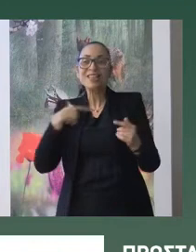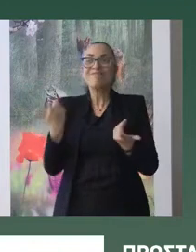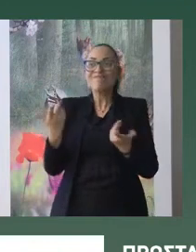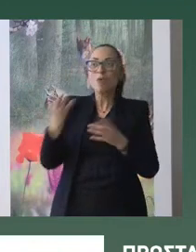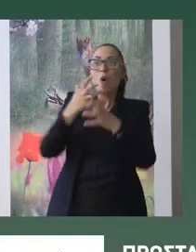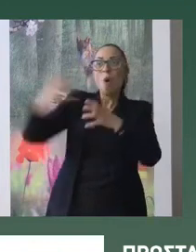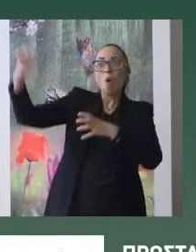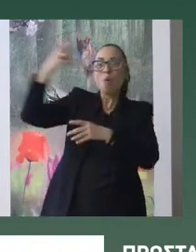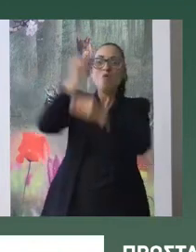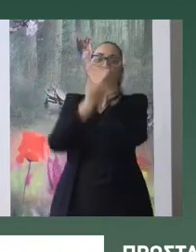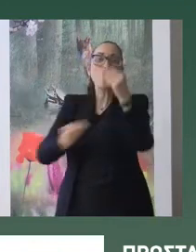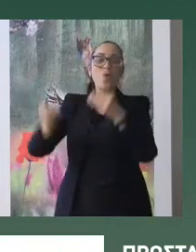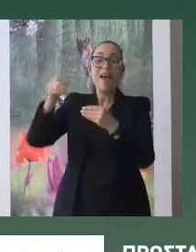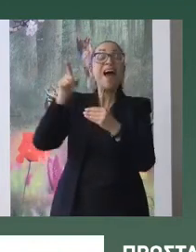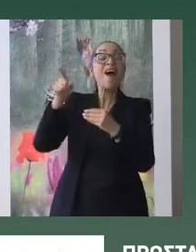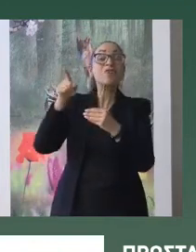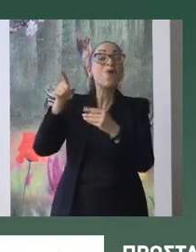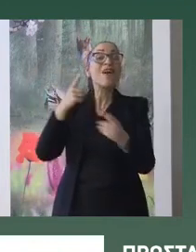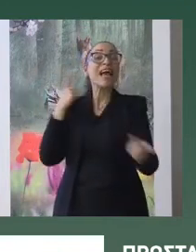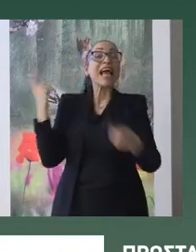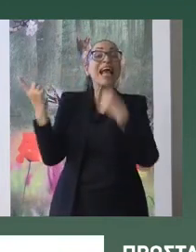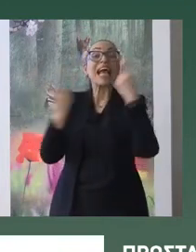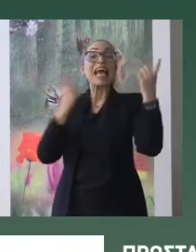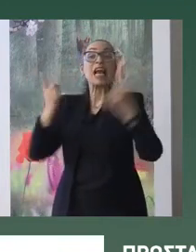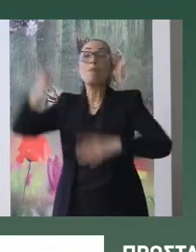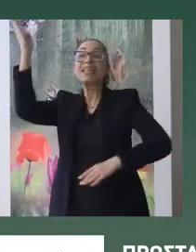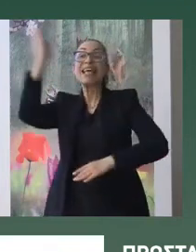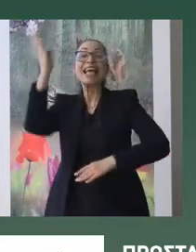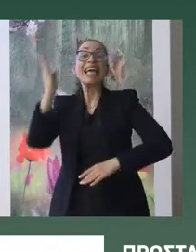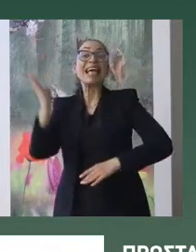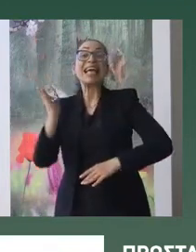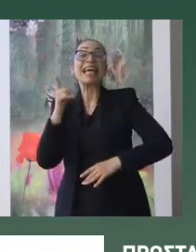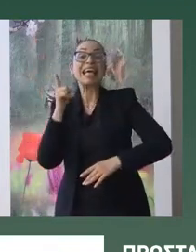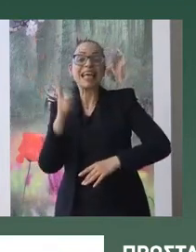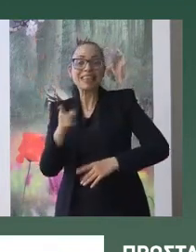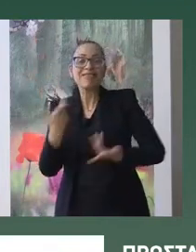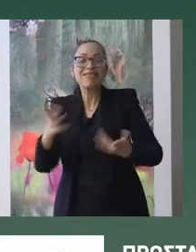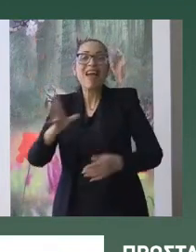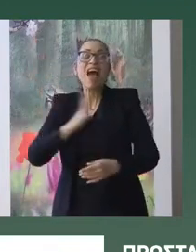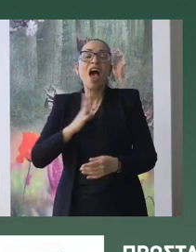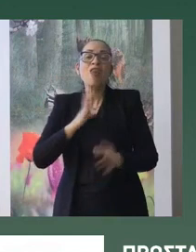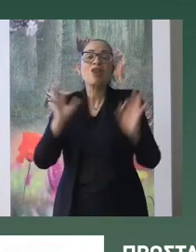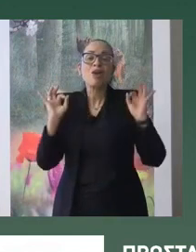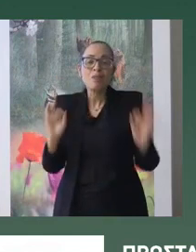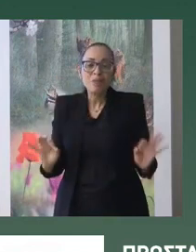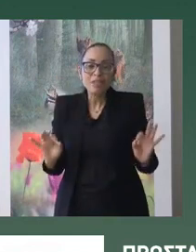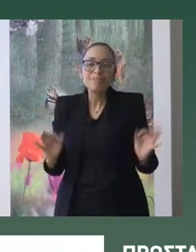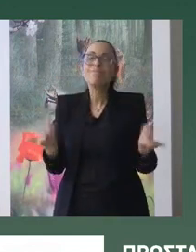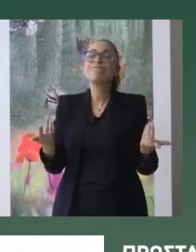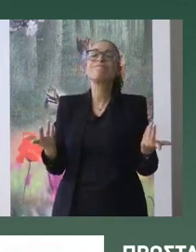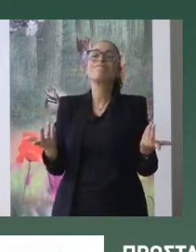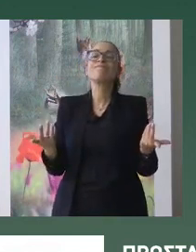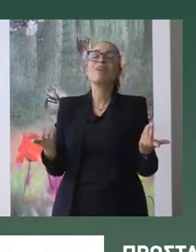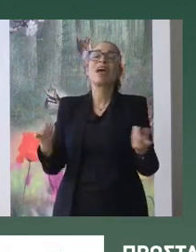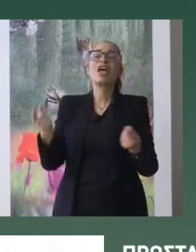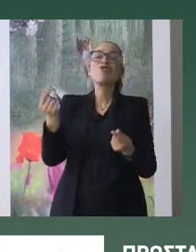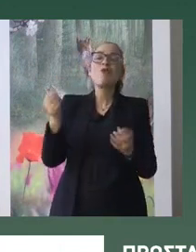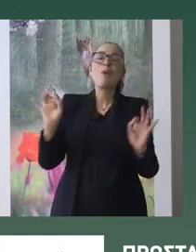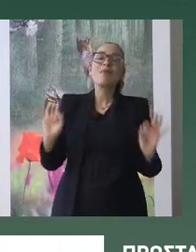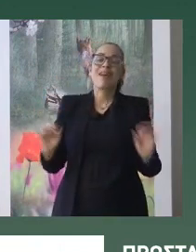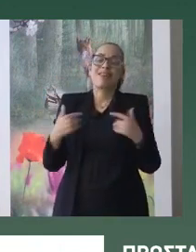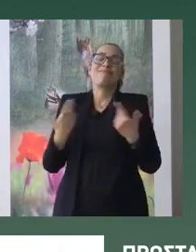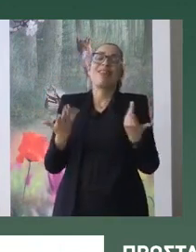Αυτό σημαίνει δηλαδή ότι η κλιματική κρίση, τα πρώτα θύματα της κλιματικής κρίσης είναι οι άνθρωποι που είναι οι περισσότερο ευάλωτοι